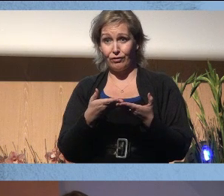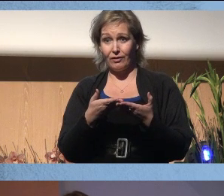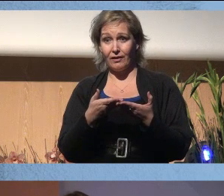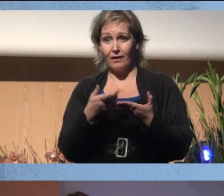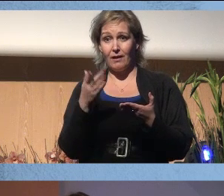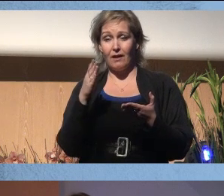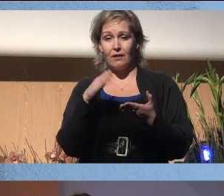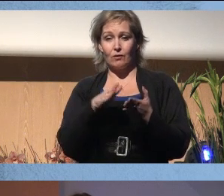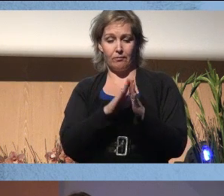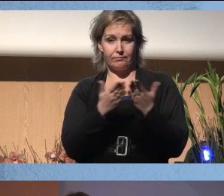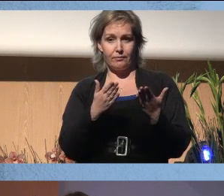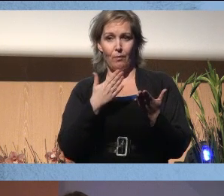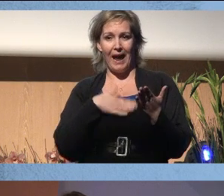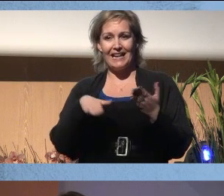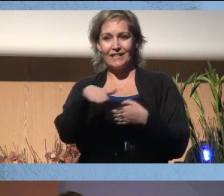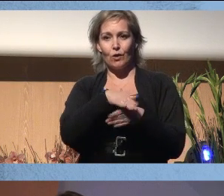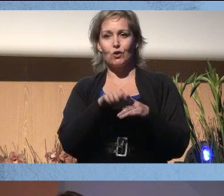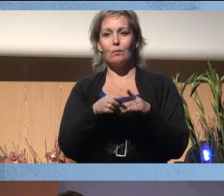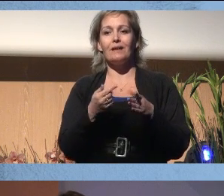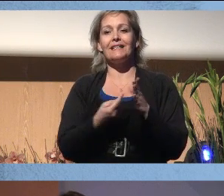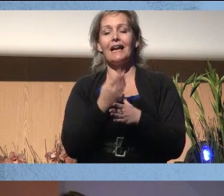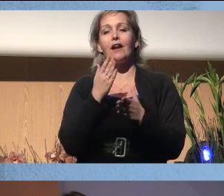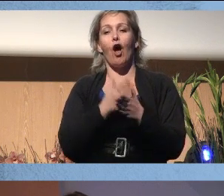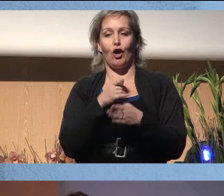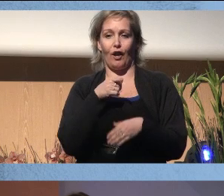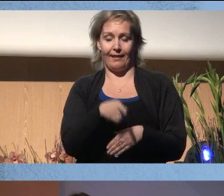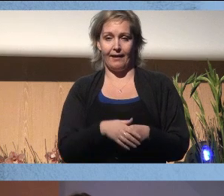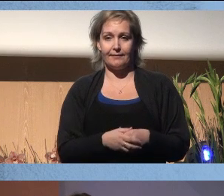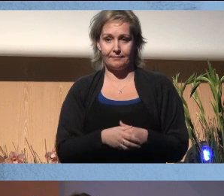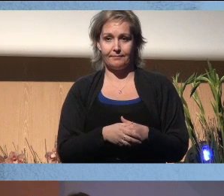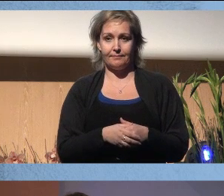ute på Helsetorget som gjelder nettopp dette.